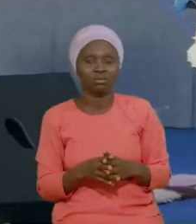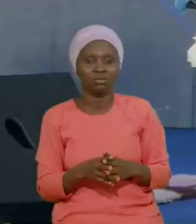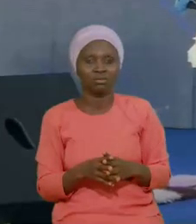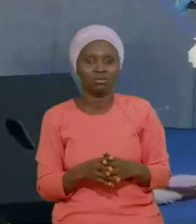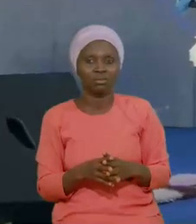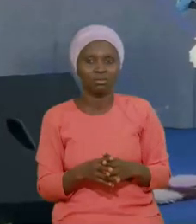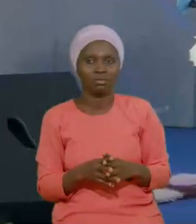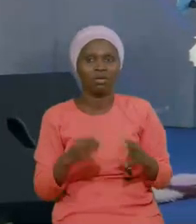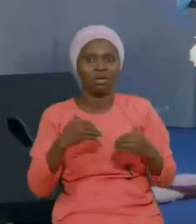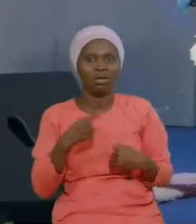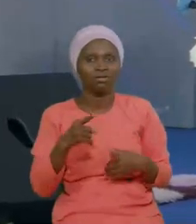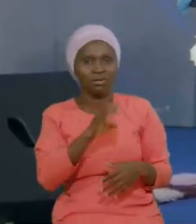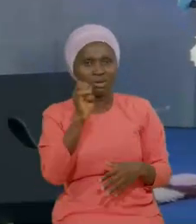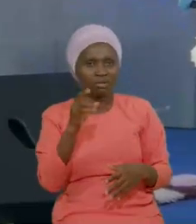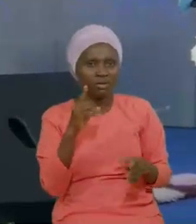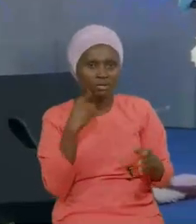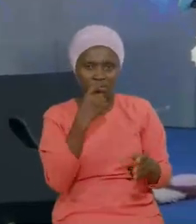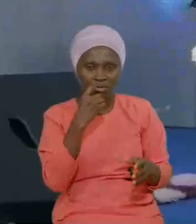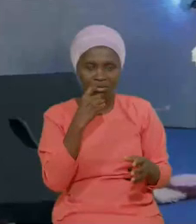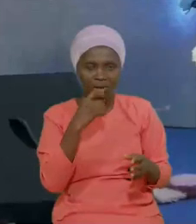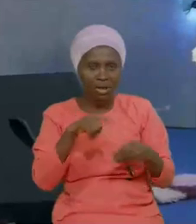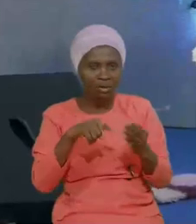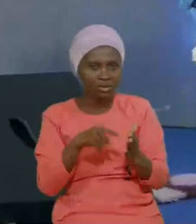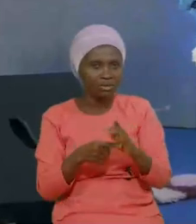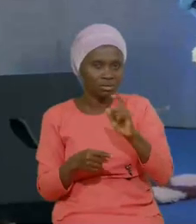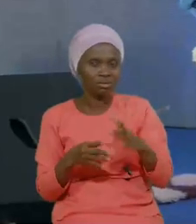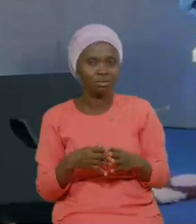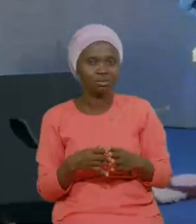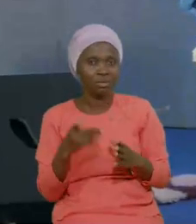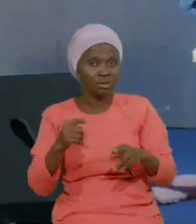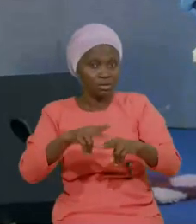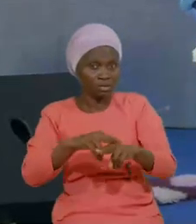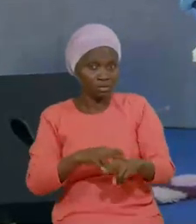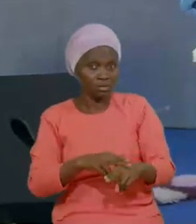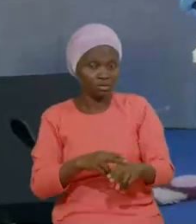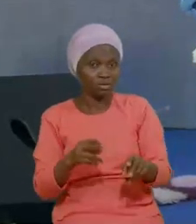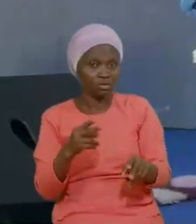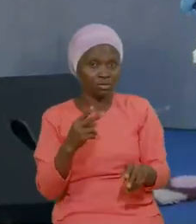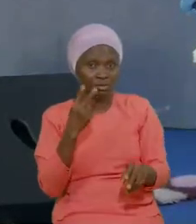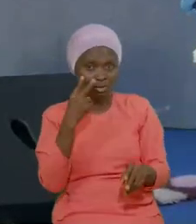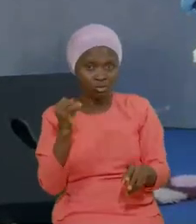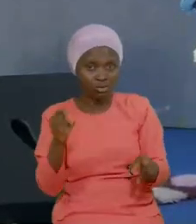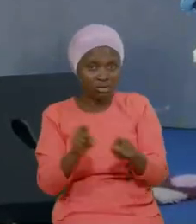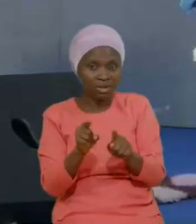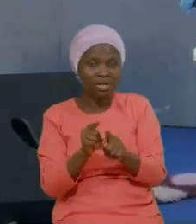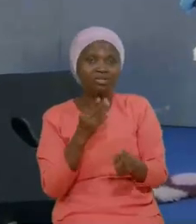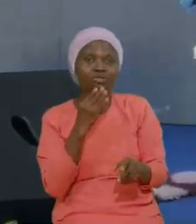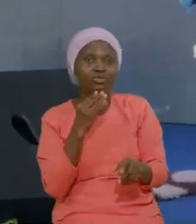Vous êtes le sel de la terre. Est-ce que tu as jamais réfléchi à ça?